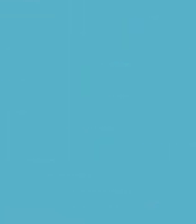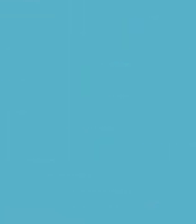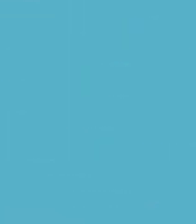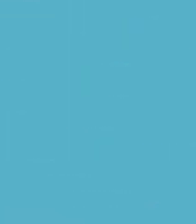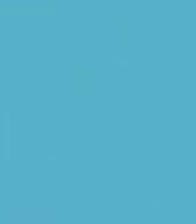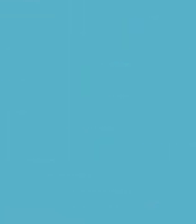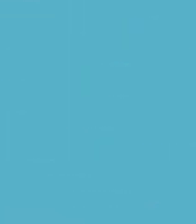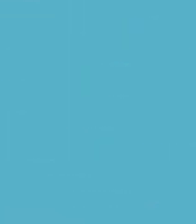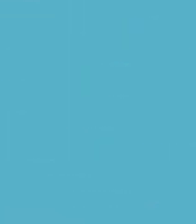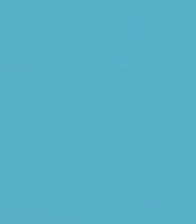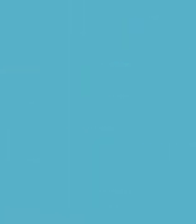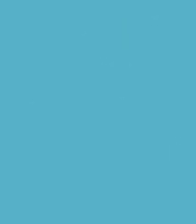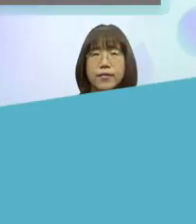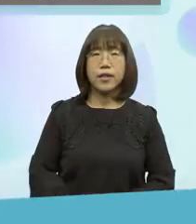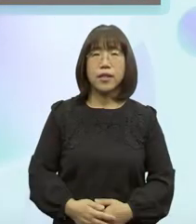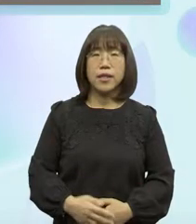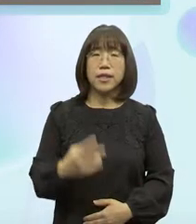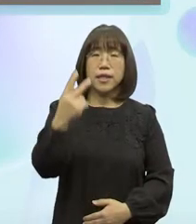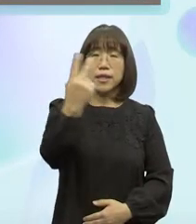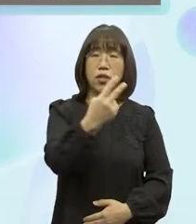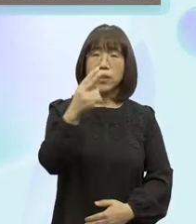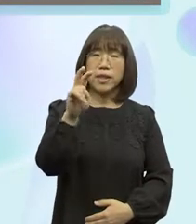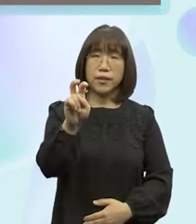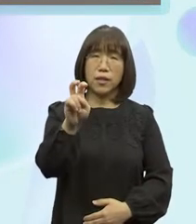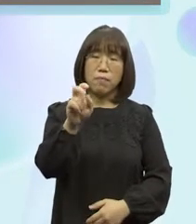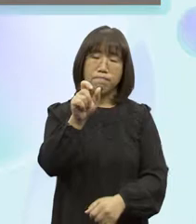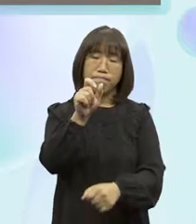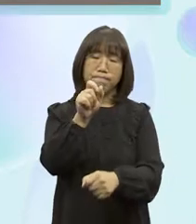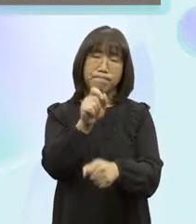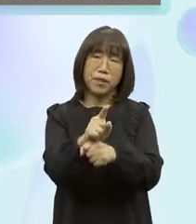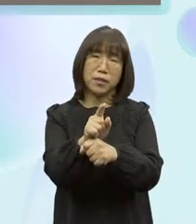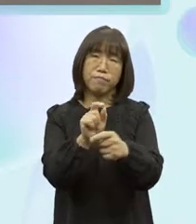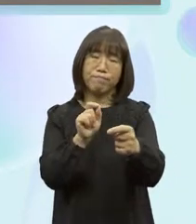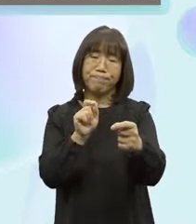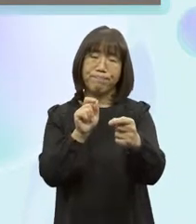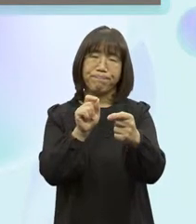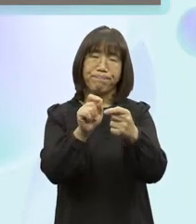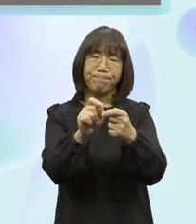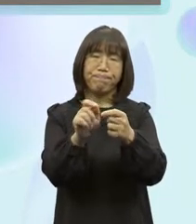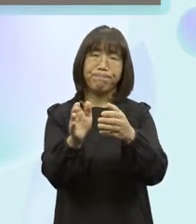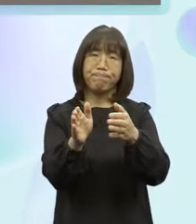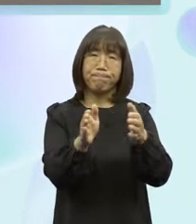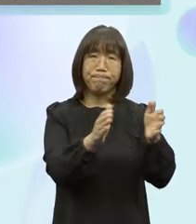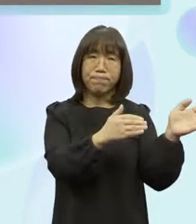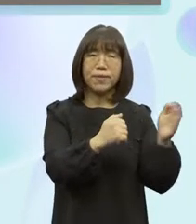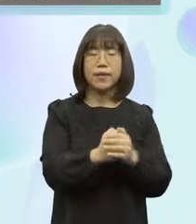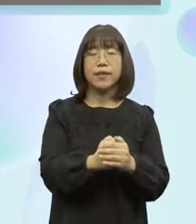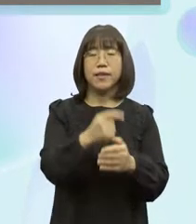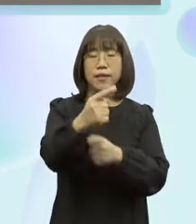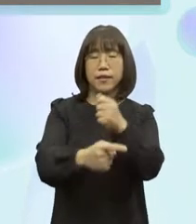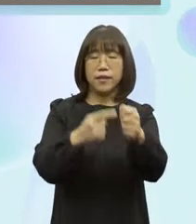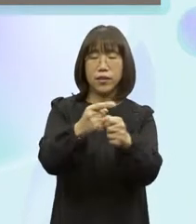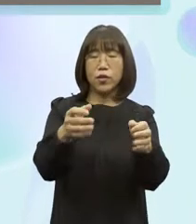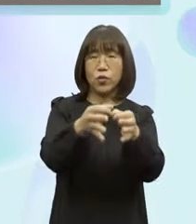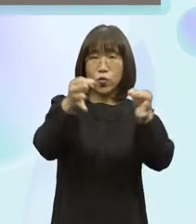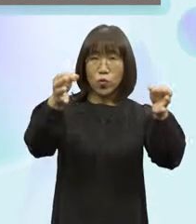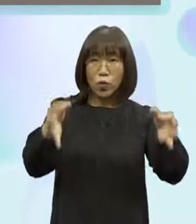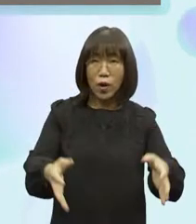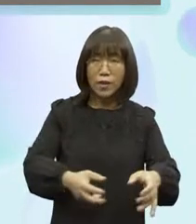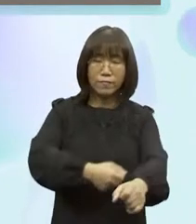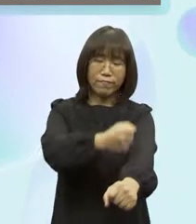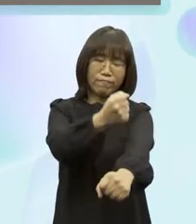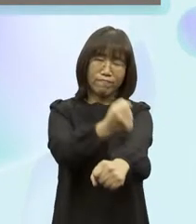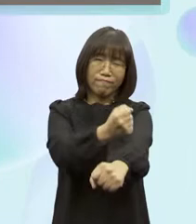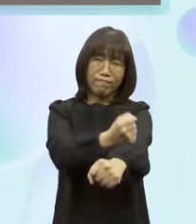으 음 으 벌써 2020년 도 얼마 남지 않았는데요 한해동안 지역의